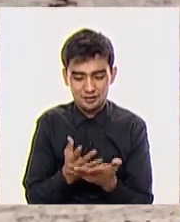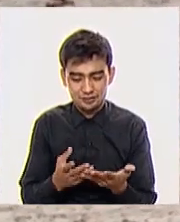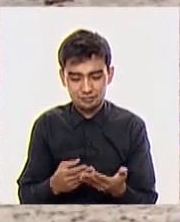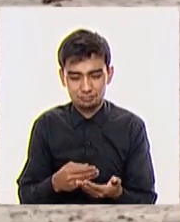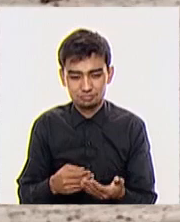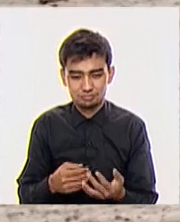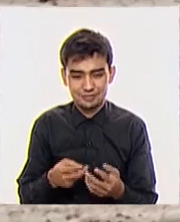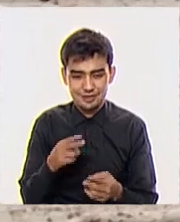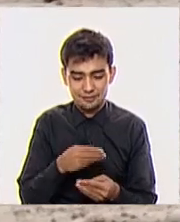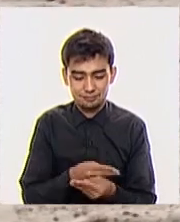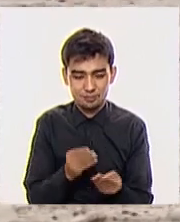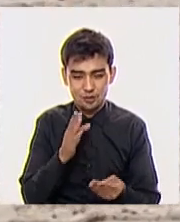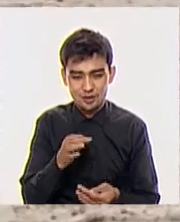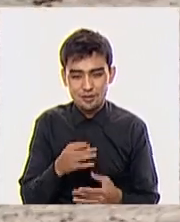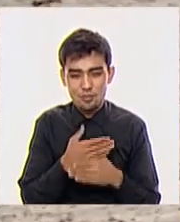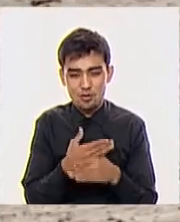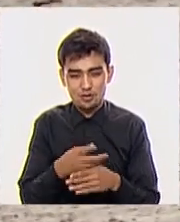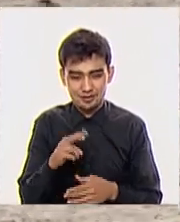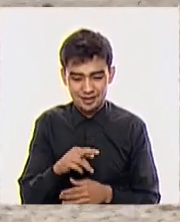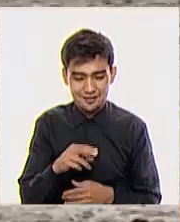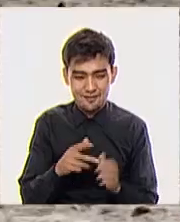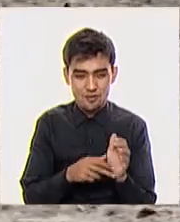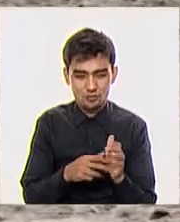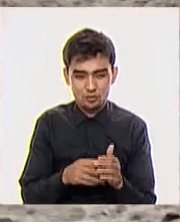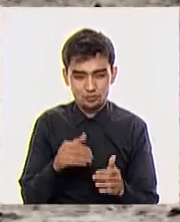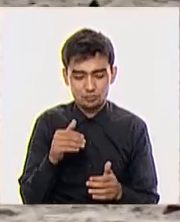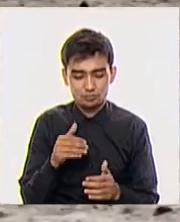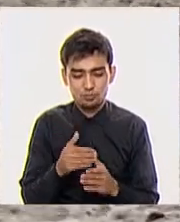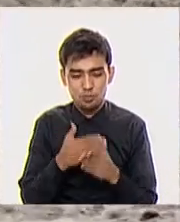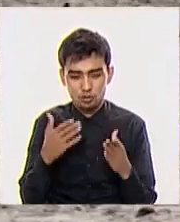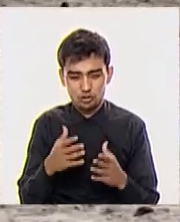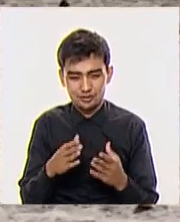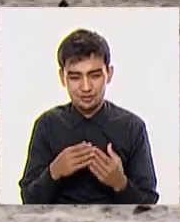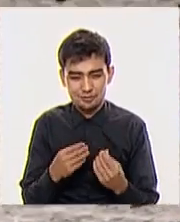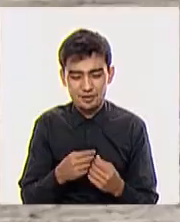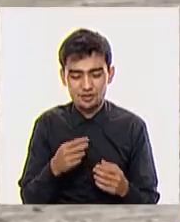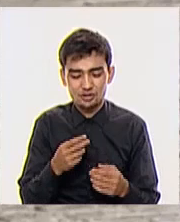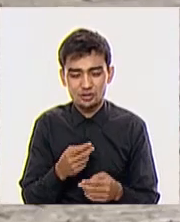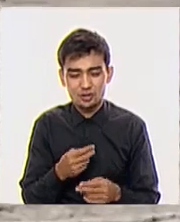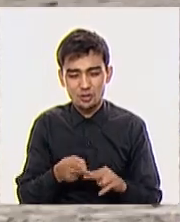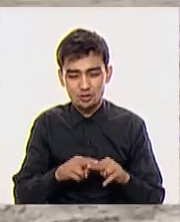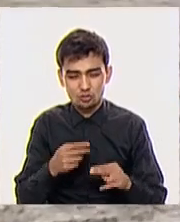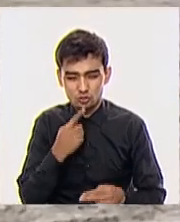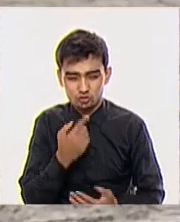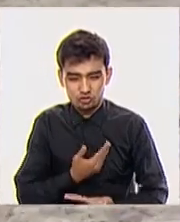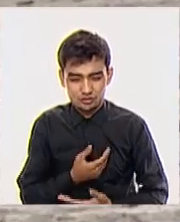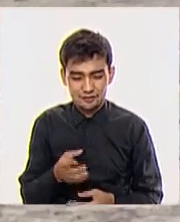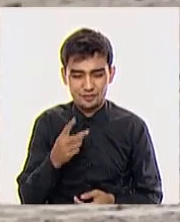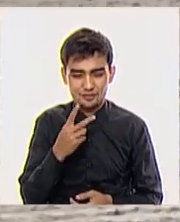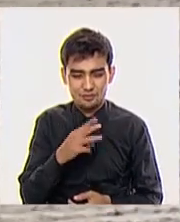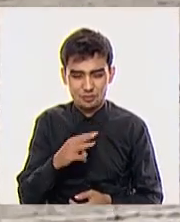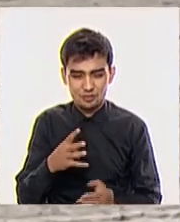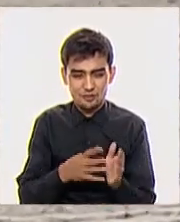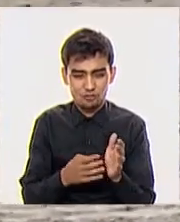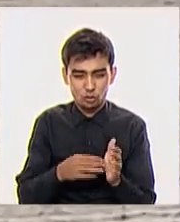Малға азық ретінде берілетін материалдық көмекті 800-ге жоқ тұрмысы төмен отбасы алады. 200 миллион теңгеге 900 тонна